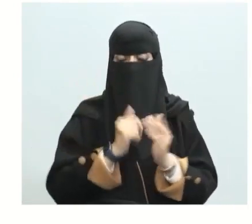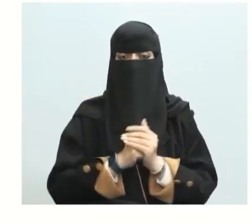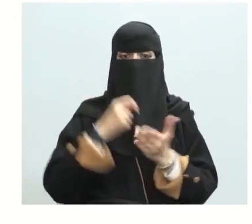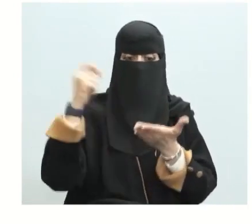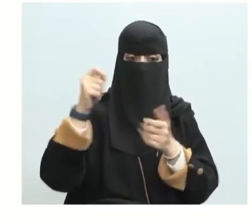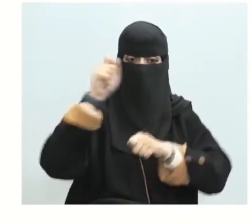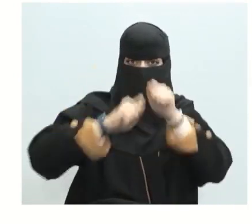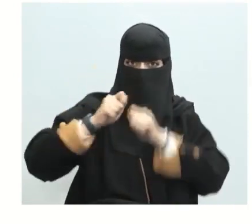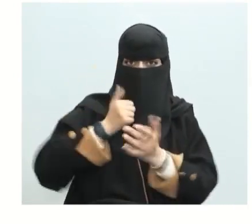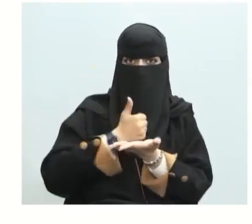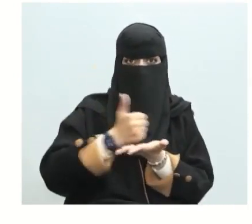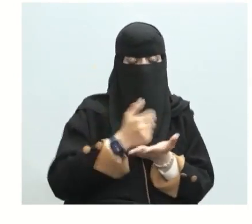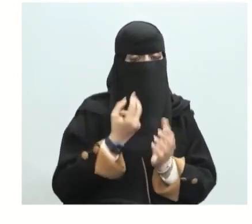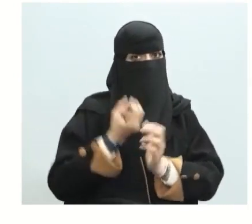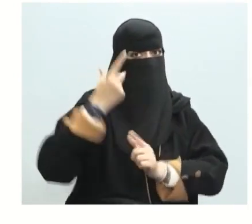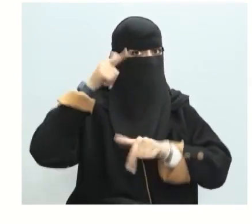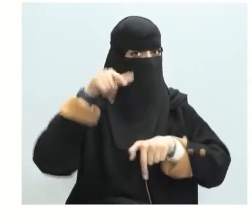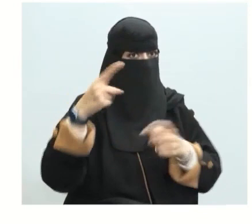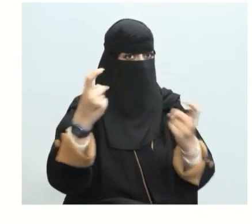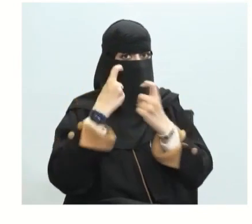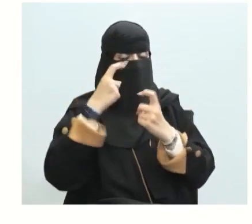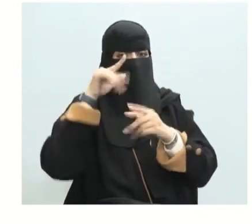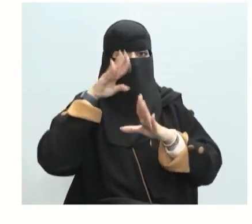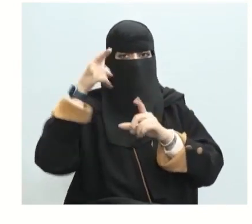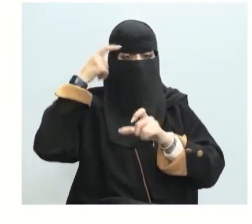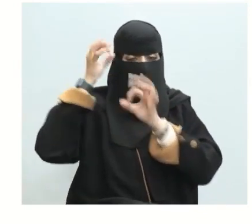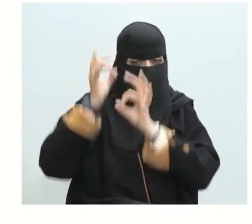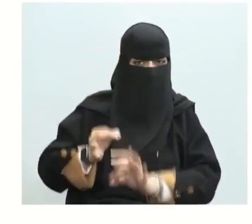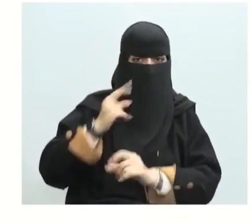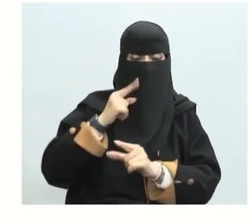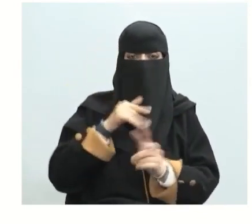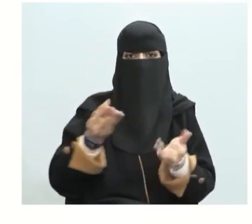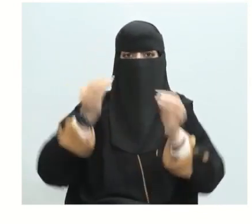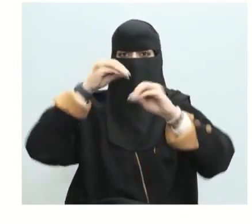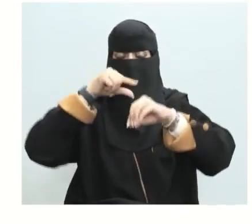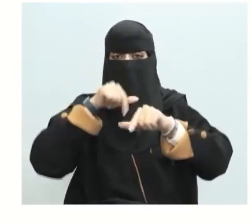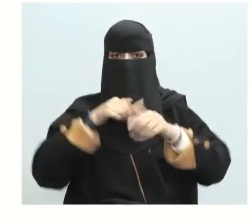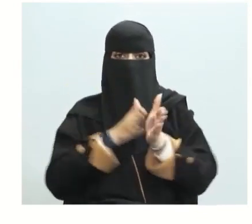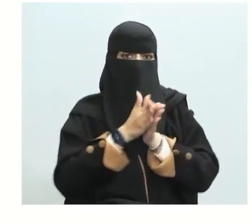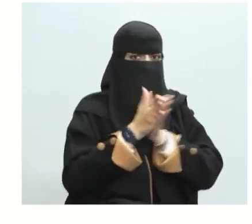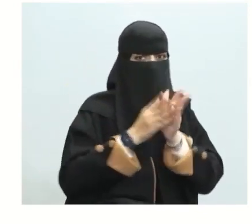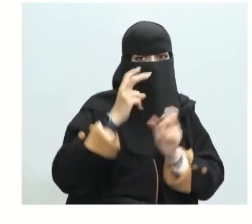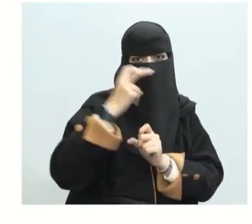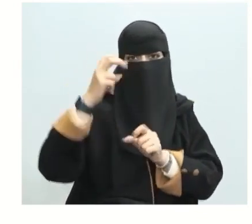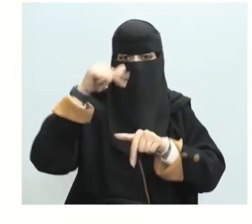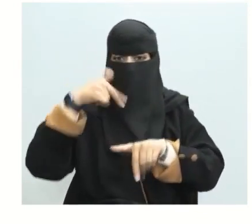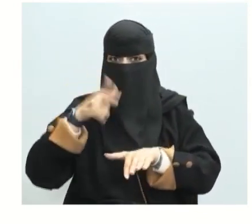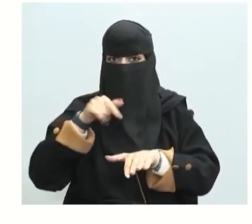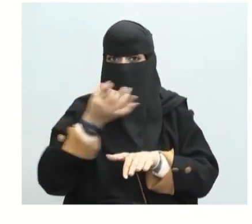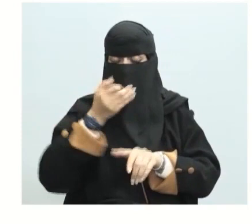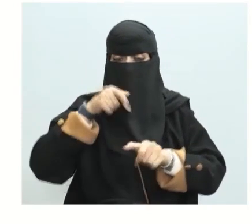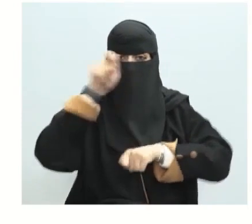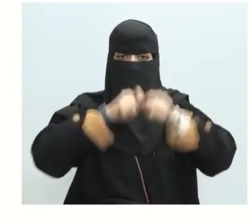تستخدم اساليب عرض تثير الانتباه وتضمن الفهم وايضا تضفي المتعه والجاذبيه على حديثك